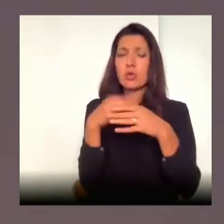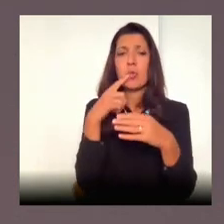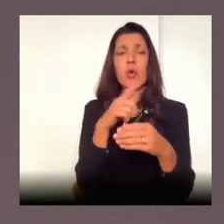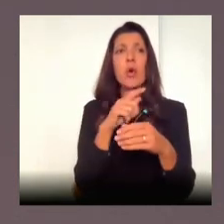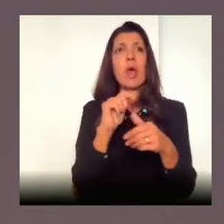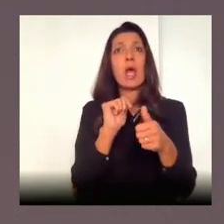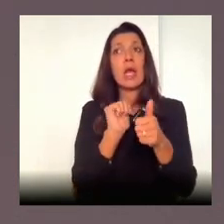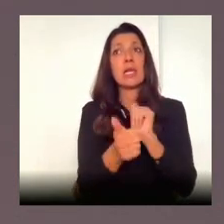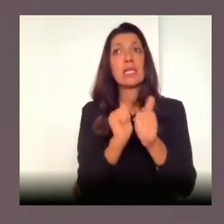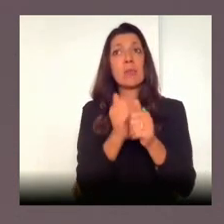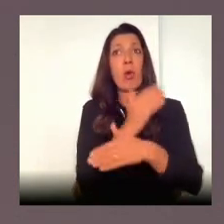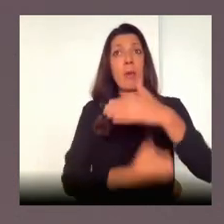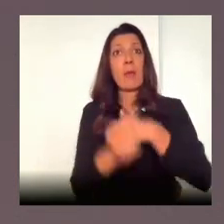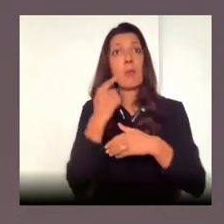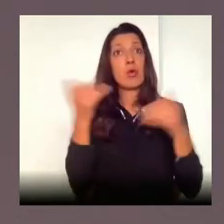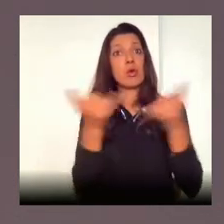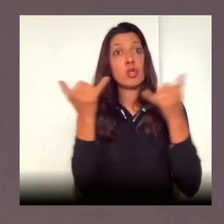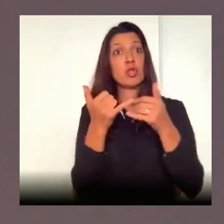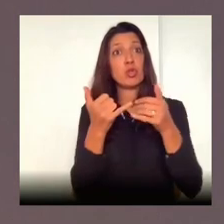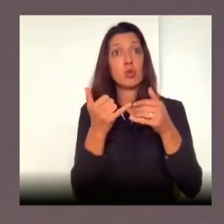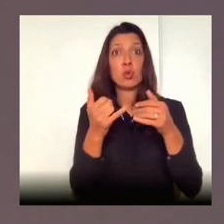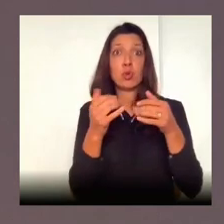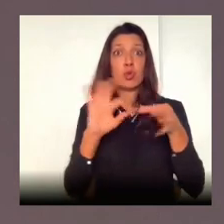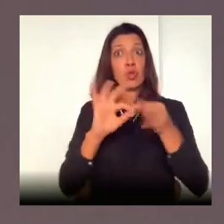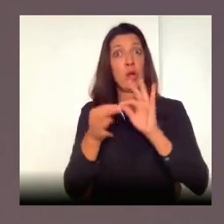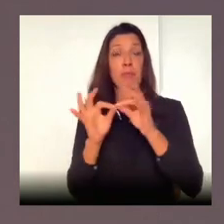paralympiques dans les Jeux olympiques pour faire qu'un seul jeu. Ça pourrait être ça.